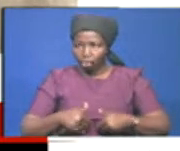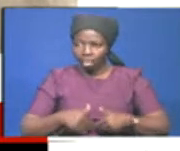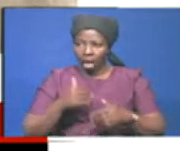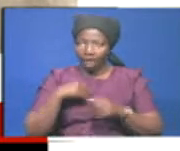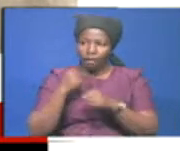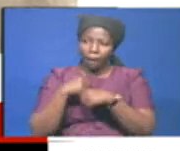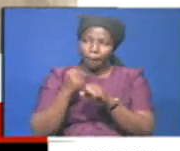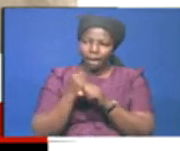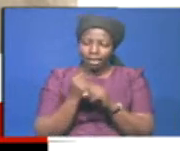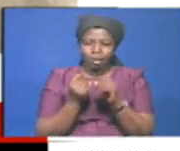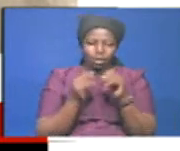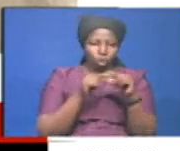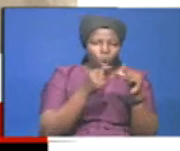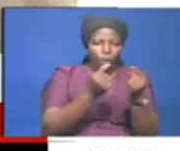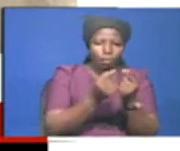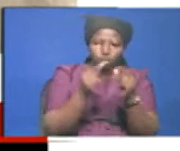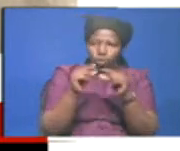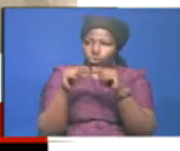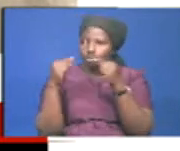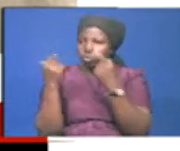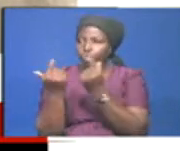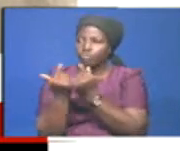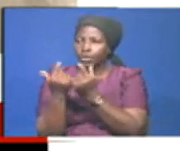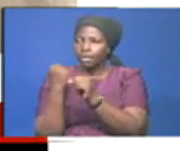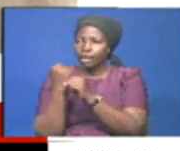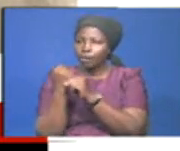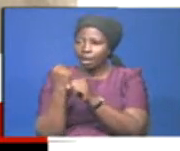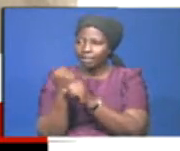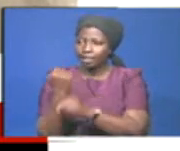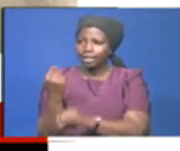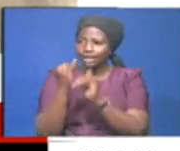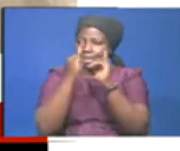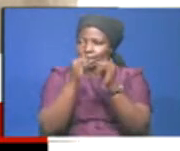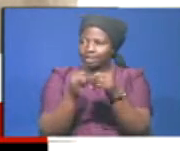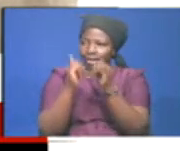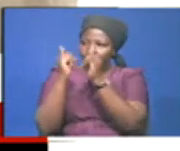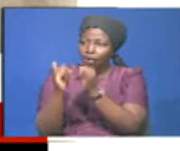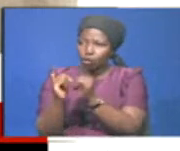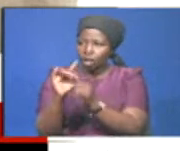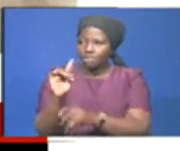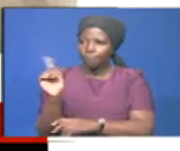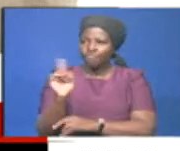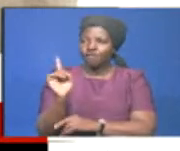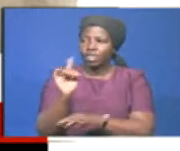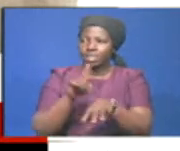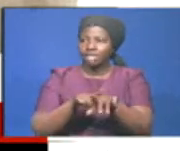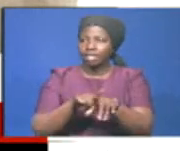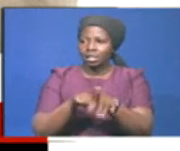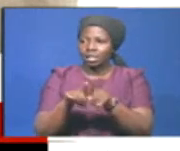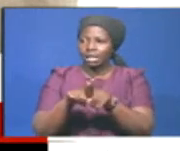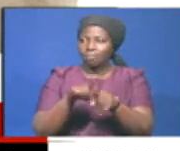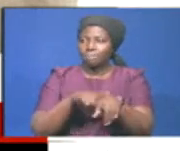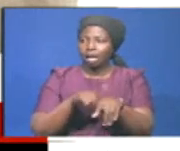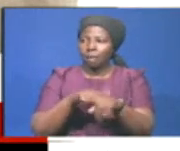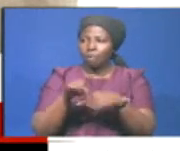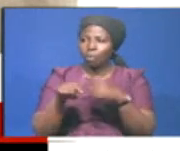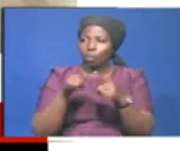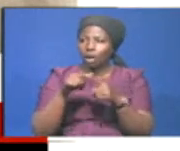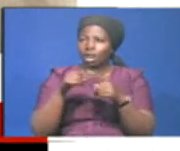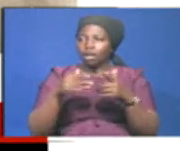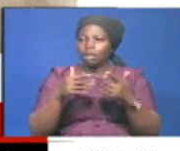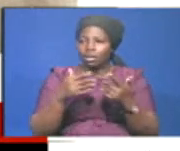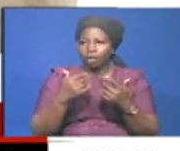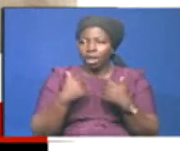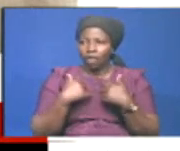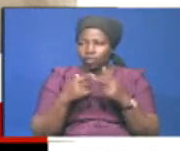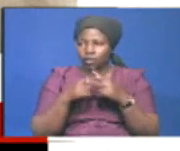vikundi, hawazifanyi kama mtu kivyake. Na hata ukiacha vijana, sahi tumeanza kutembea na